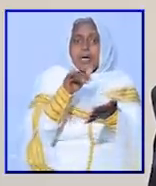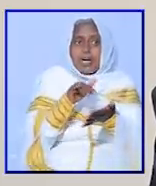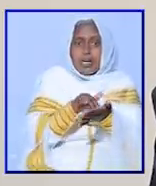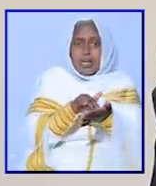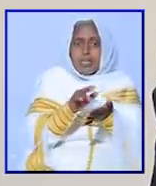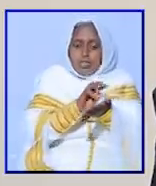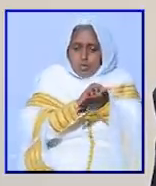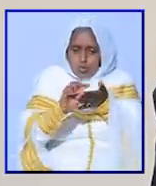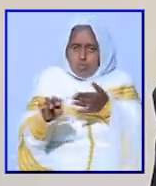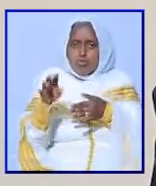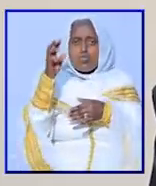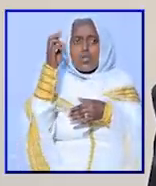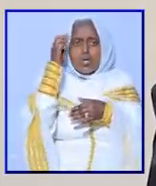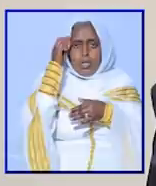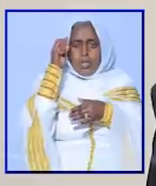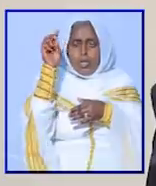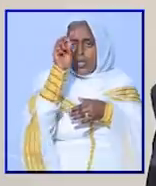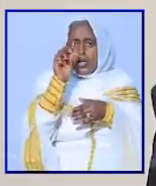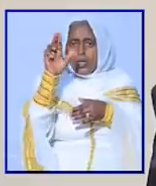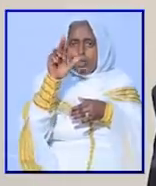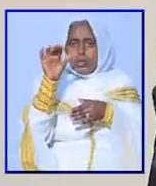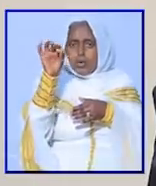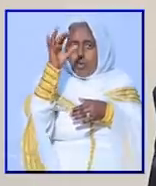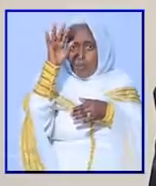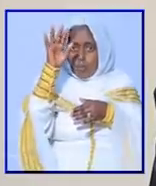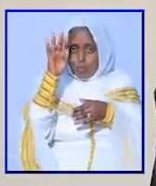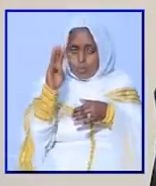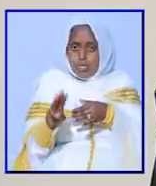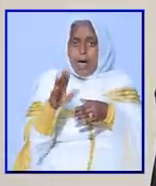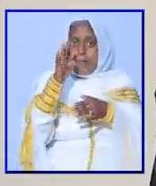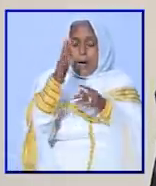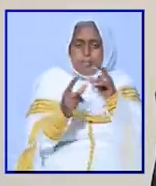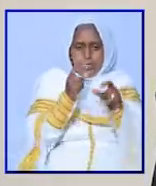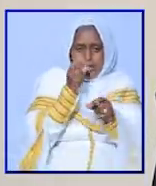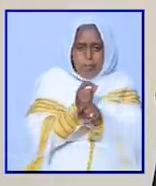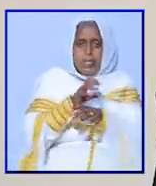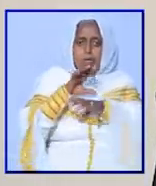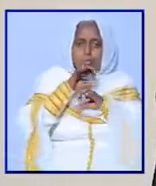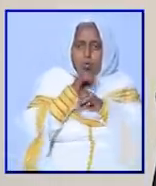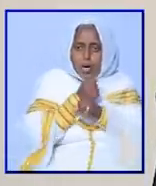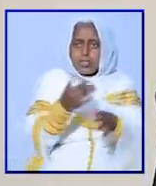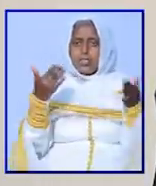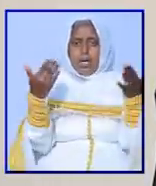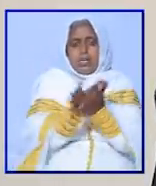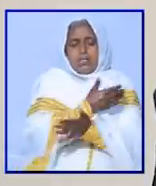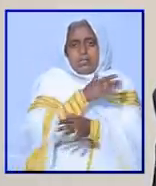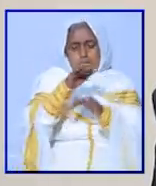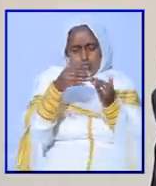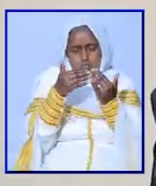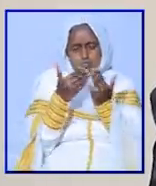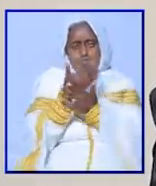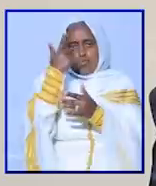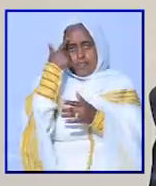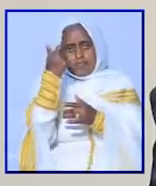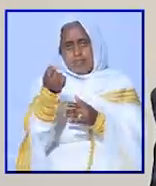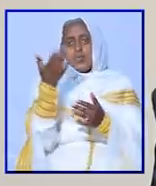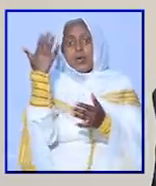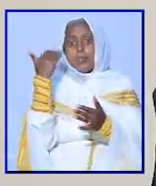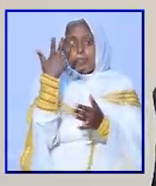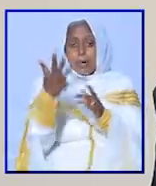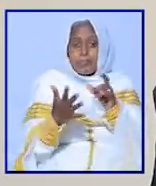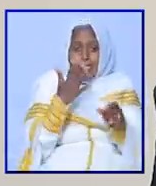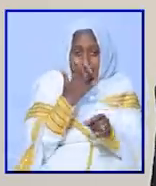ከቅዱሳን ሊቃውንት መካከል ቅዱስ ቄርሎስ በአምስት ዓመት ብሉያትን ሐዲሳትን ጥንቅቅ አድርጎ ይዞ